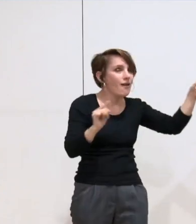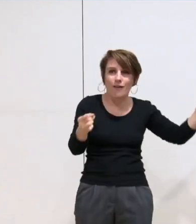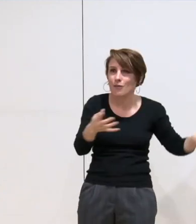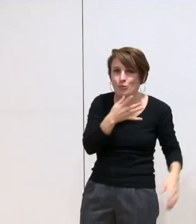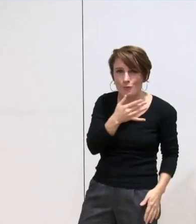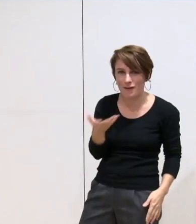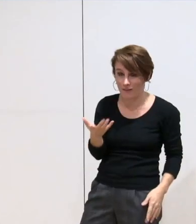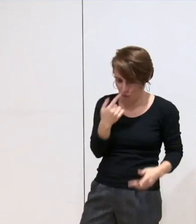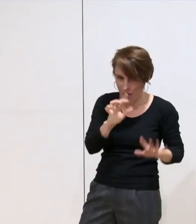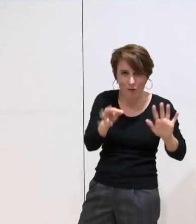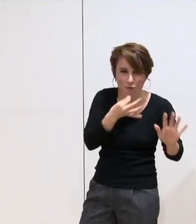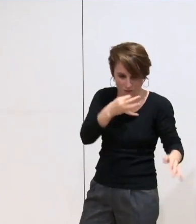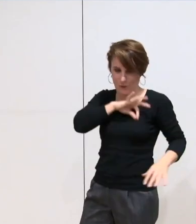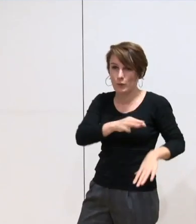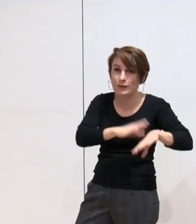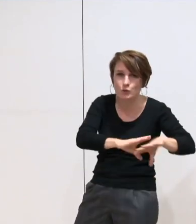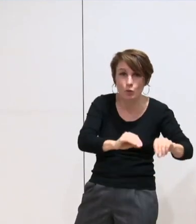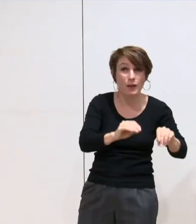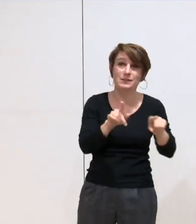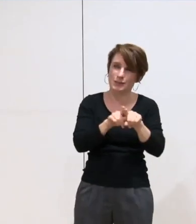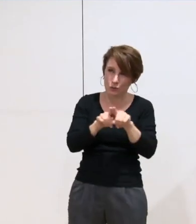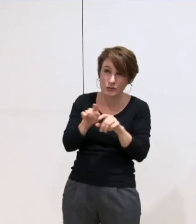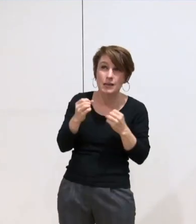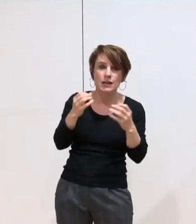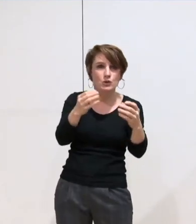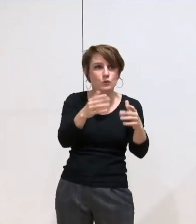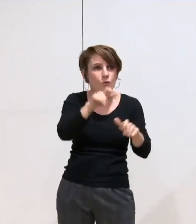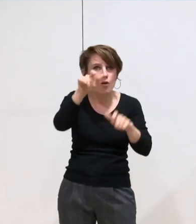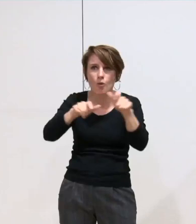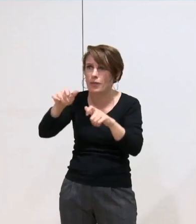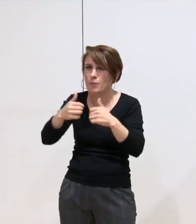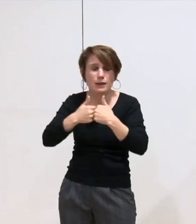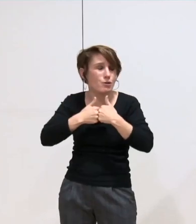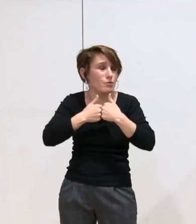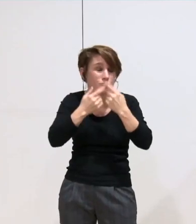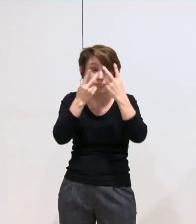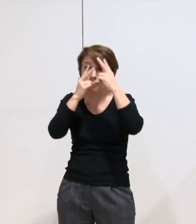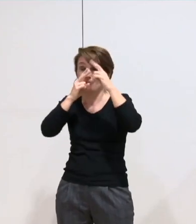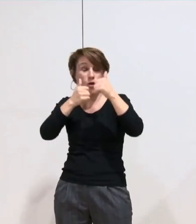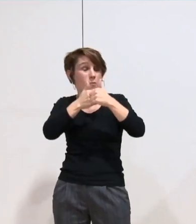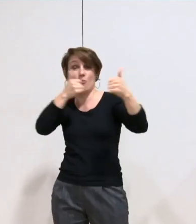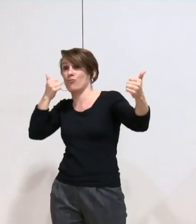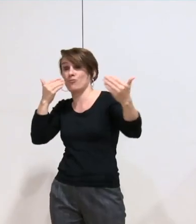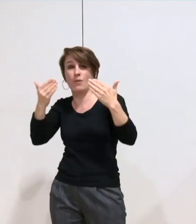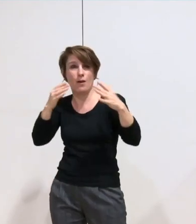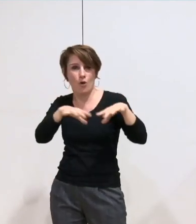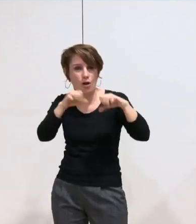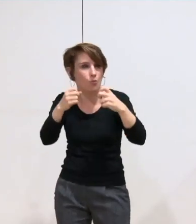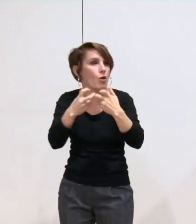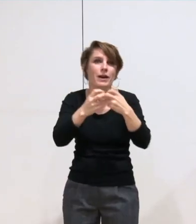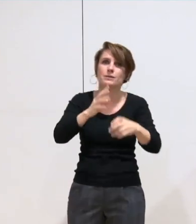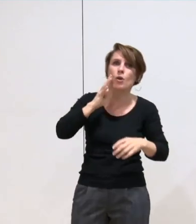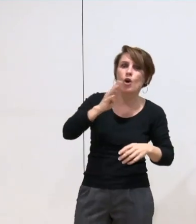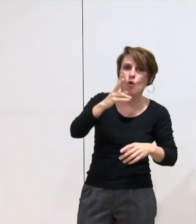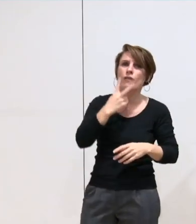réunit aussi des publics souvent très éloignés de l'emploi. C'est-à-dire, quand vous avez des conférences scientifiques internationales, vous